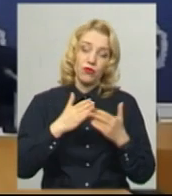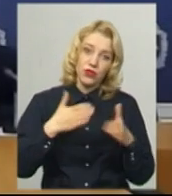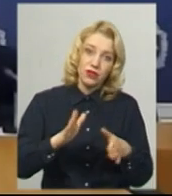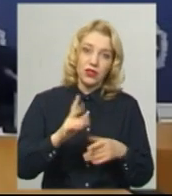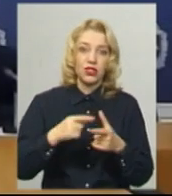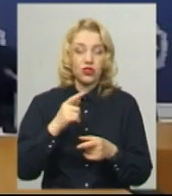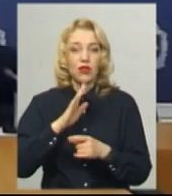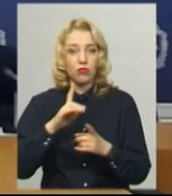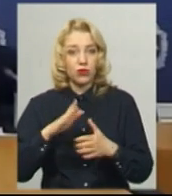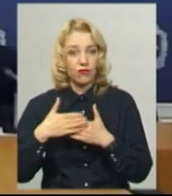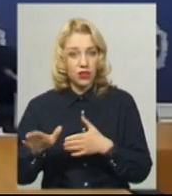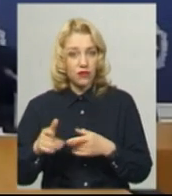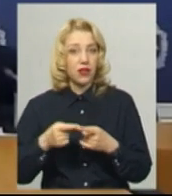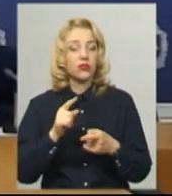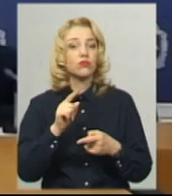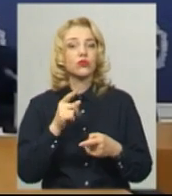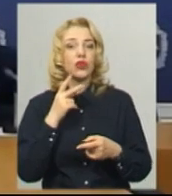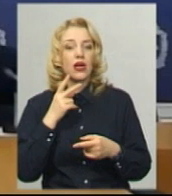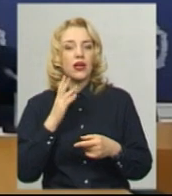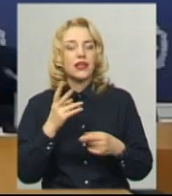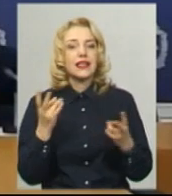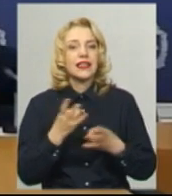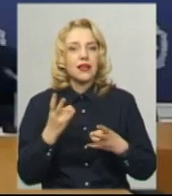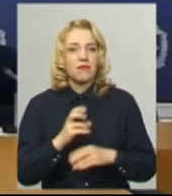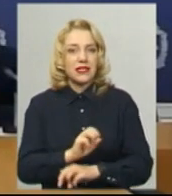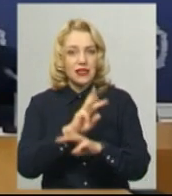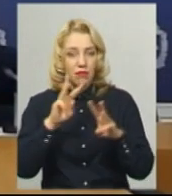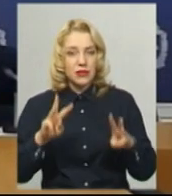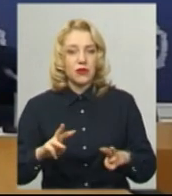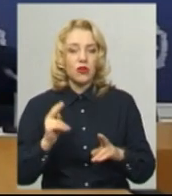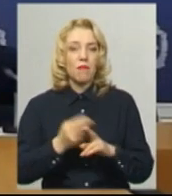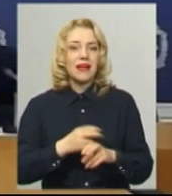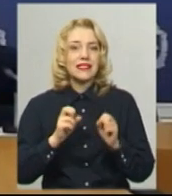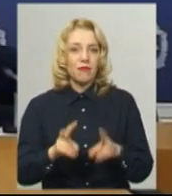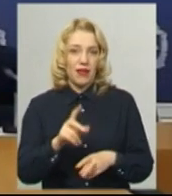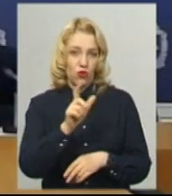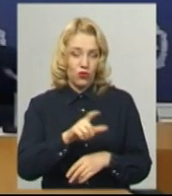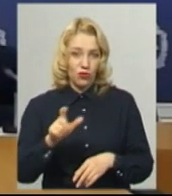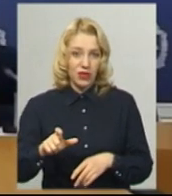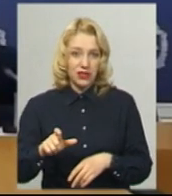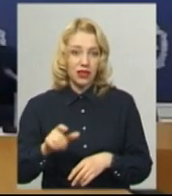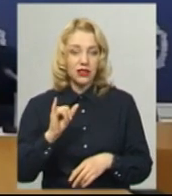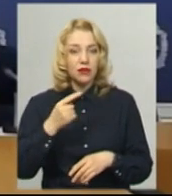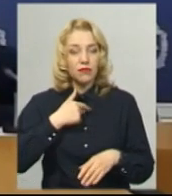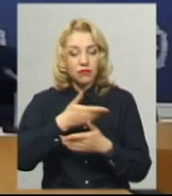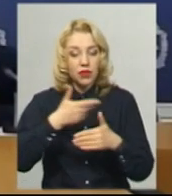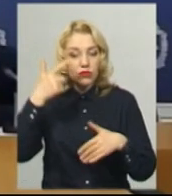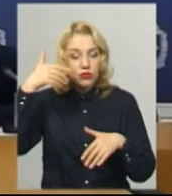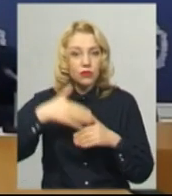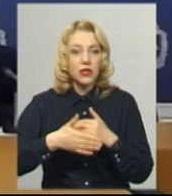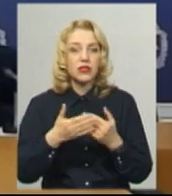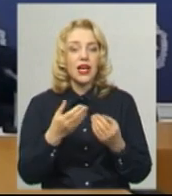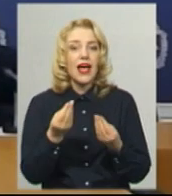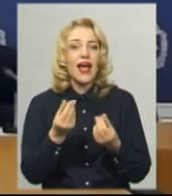що ми в першу чергу з одного боку повинні забезпечити дійсно безпеку громадян, з іншого боку ми розуміємо економічні